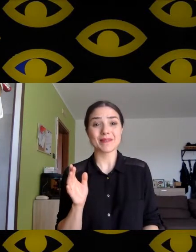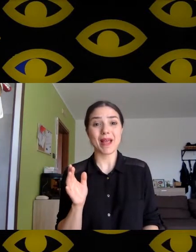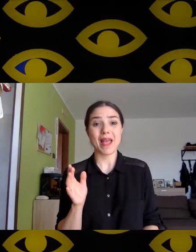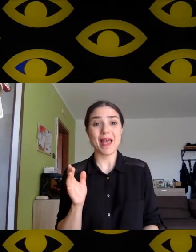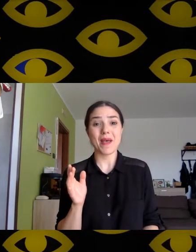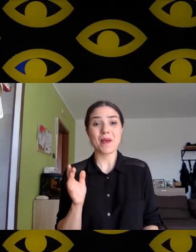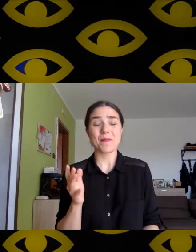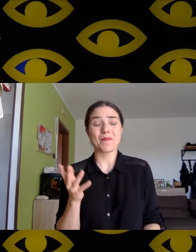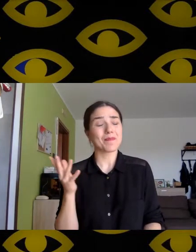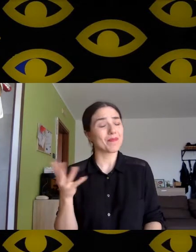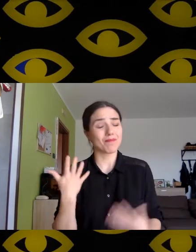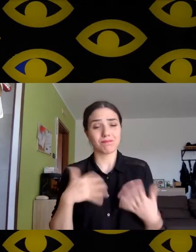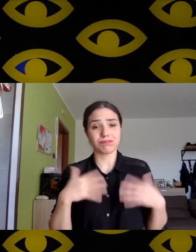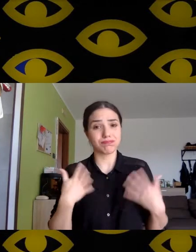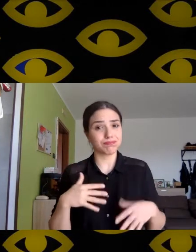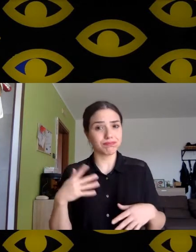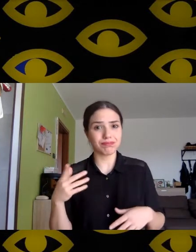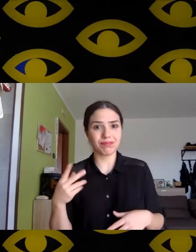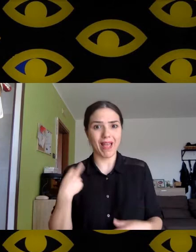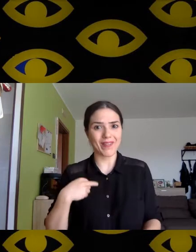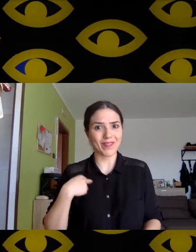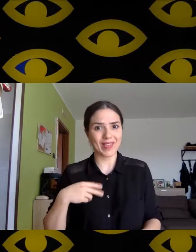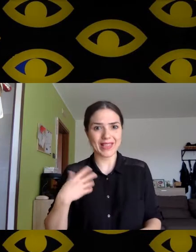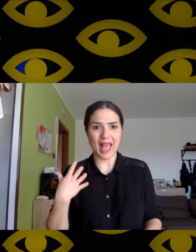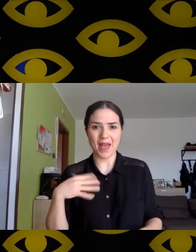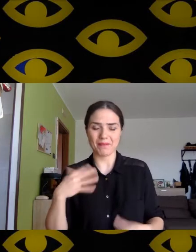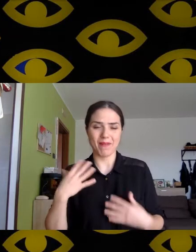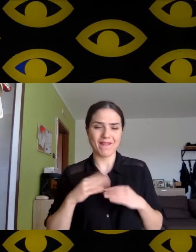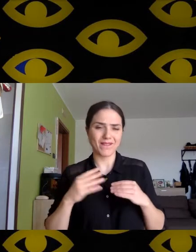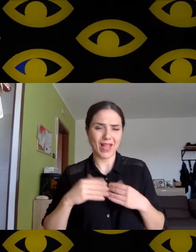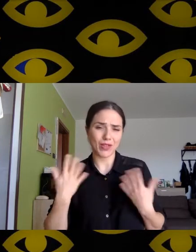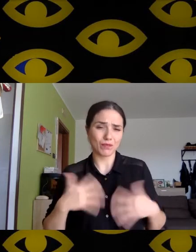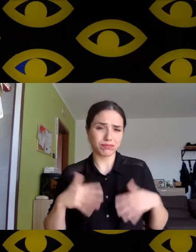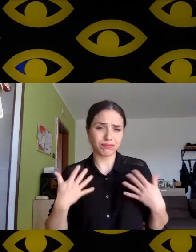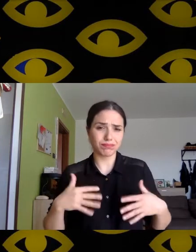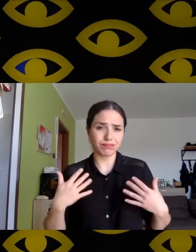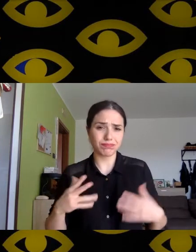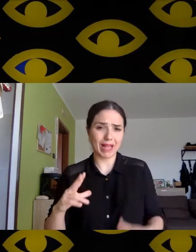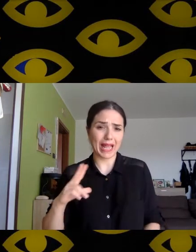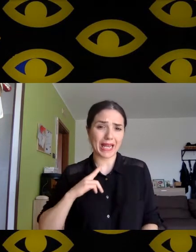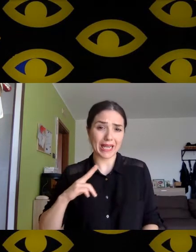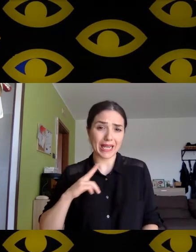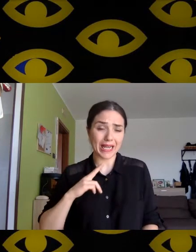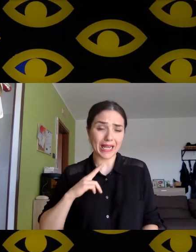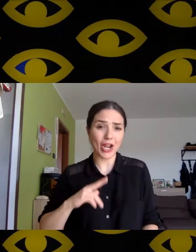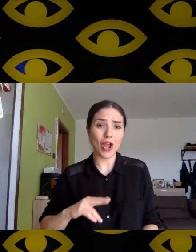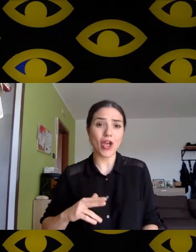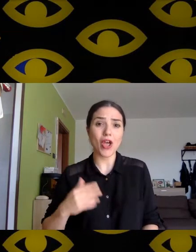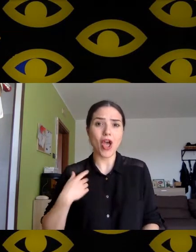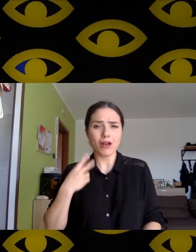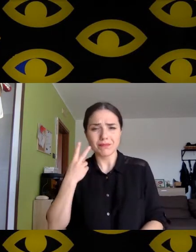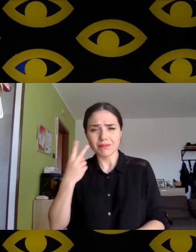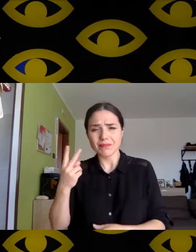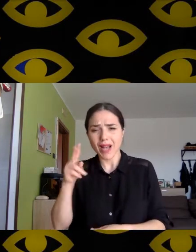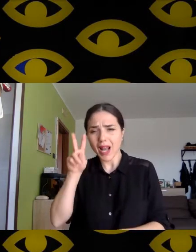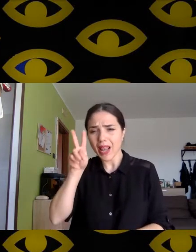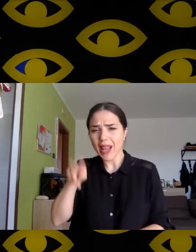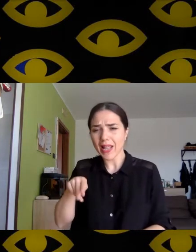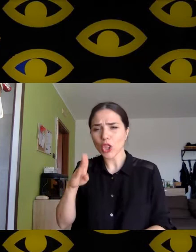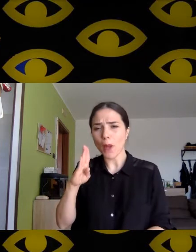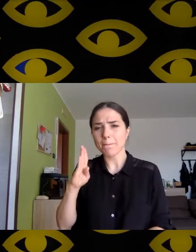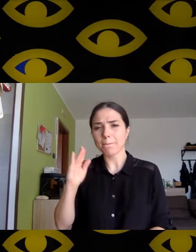ne ha fatte veramente tantissime. Io in questi giorni sono andato a spulciarmi la sua biografia e sono rimasto